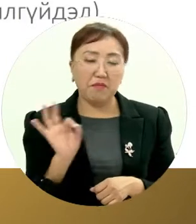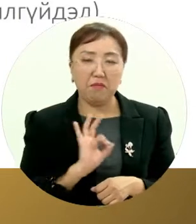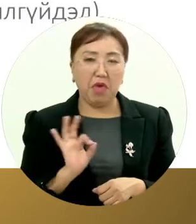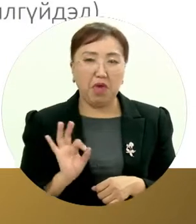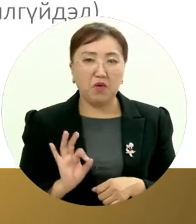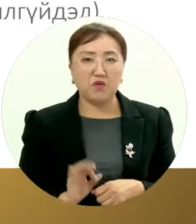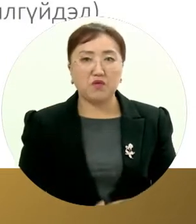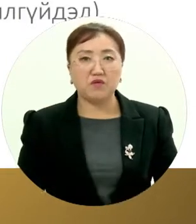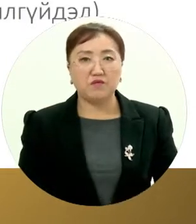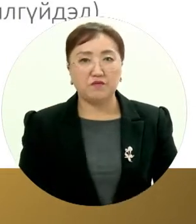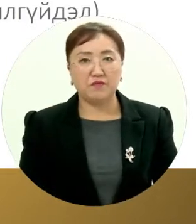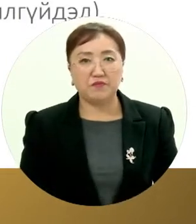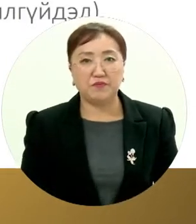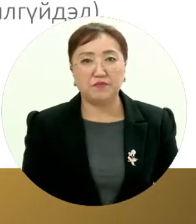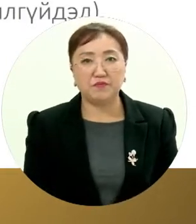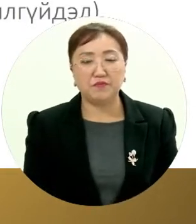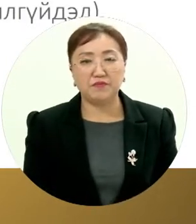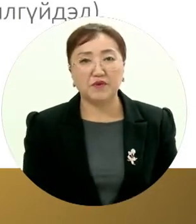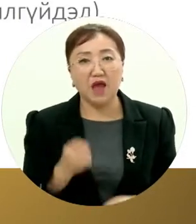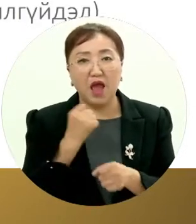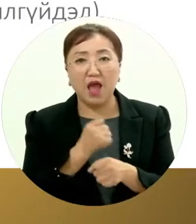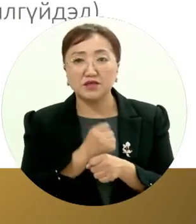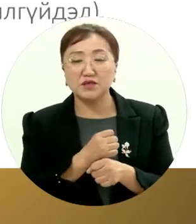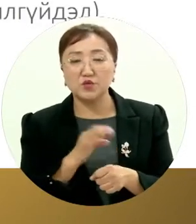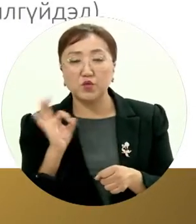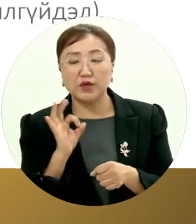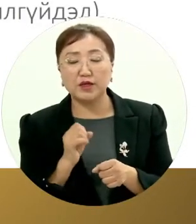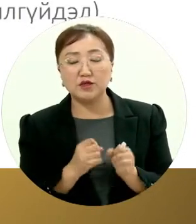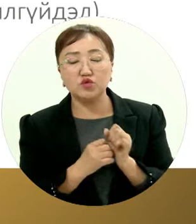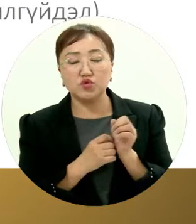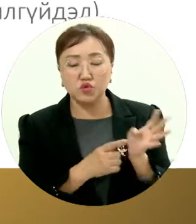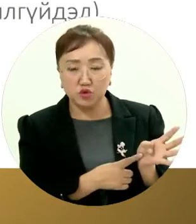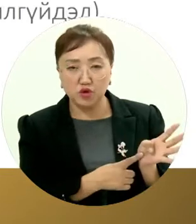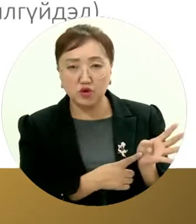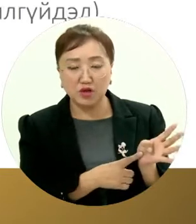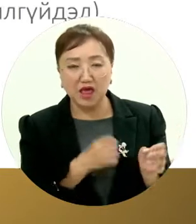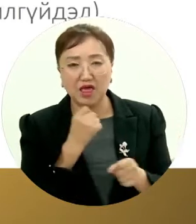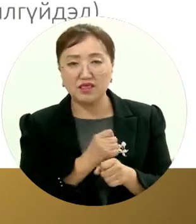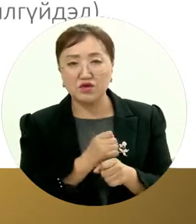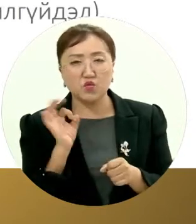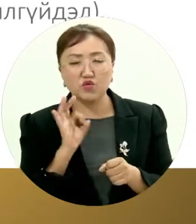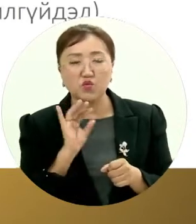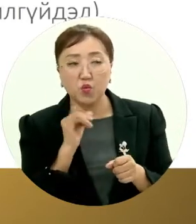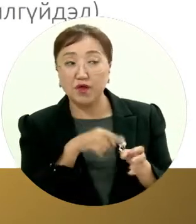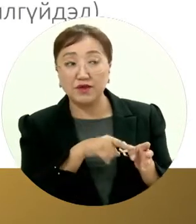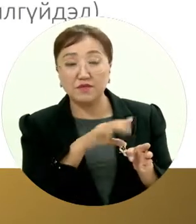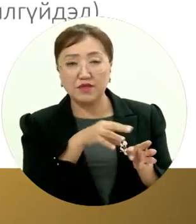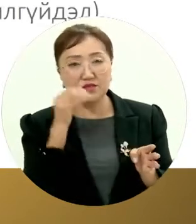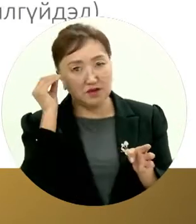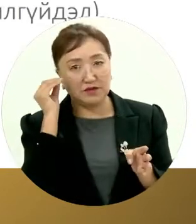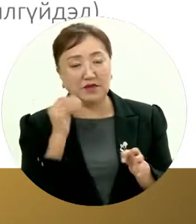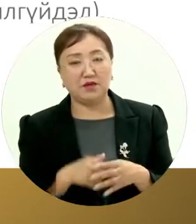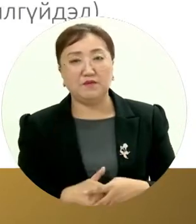байна. За тэгвэл бид нэр ажилгүйдлийн төрөл ажилгүйдэл гэж юу вэ гэдгээ үзчихлээ. Одоо